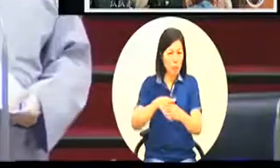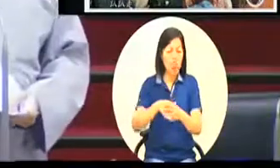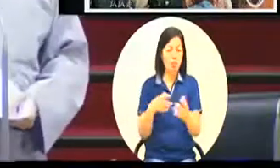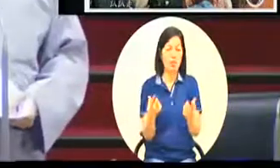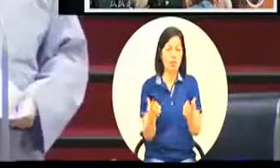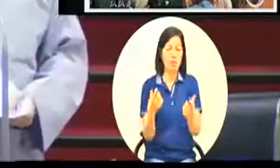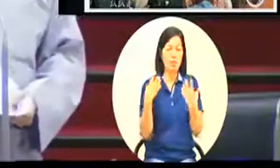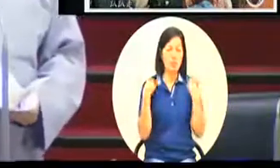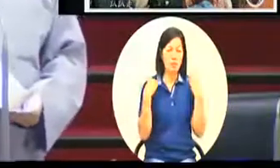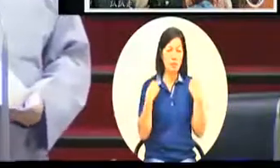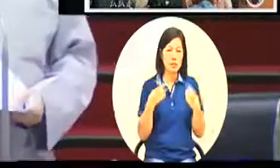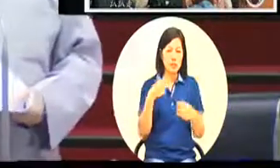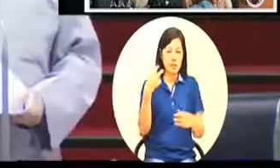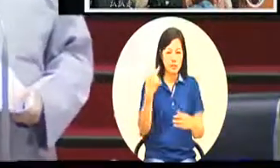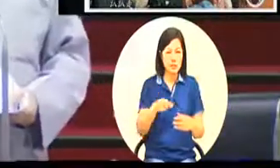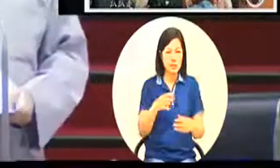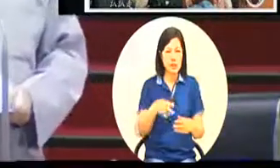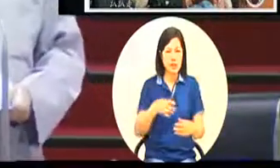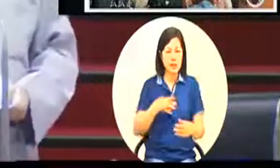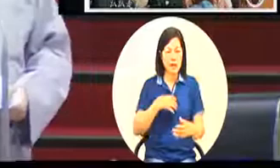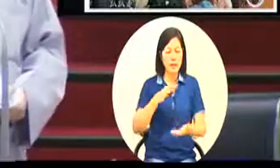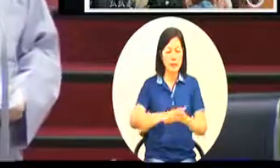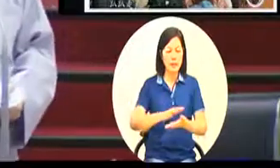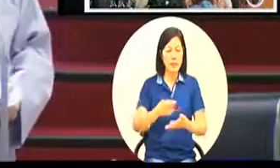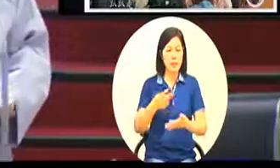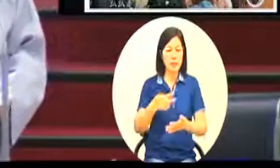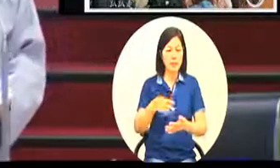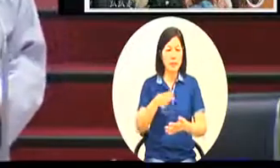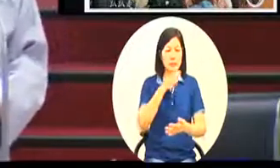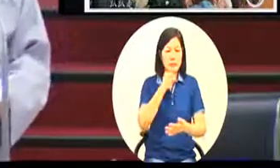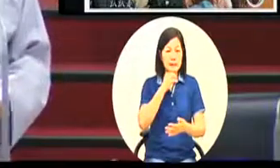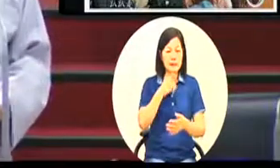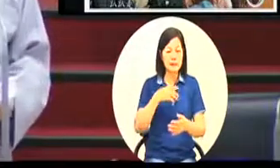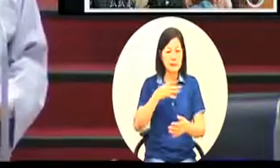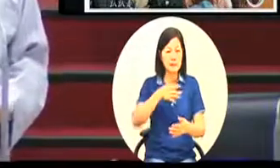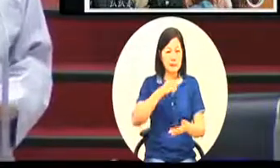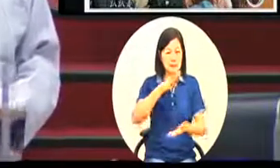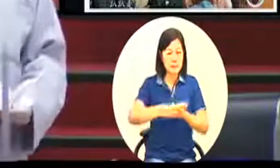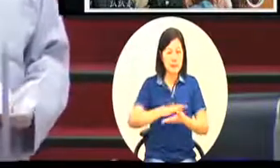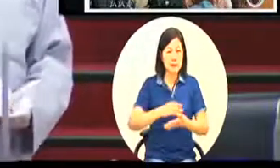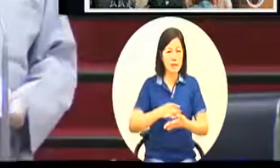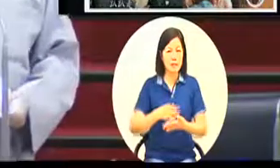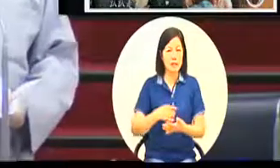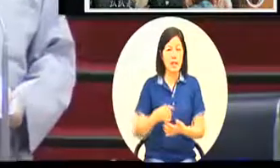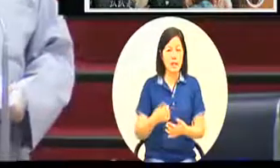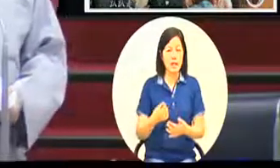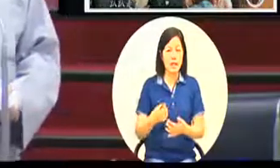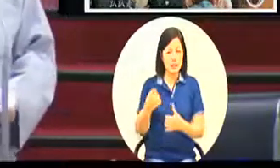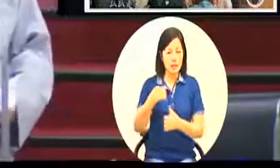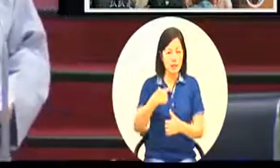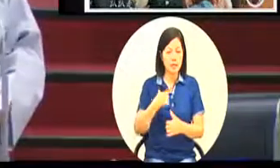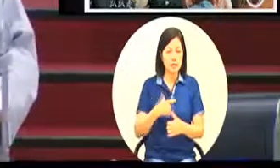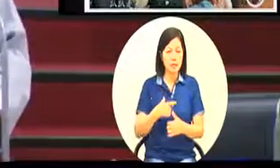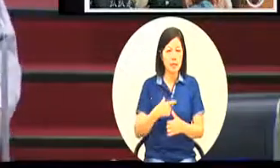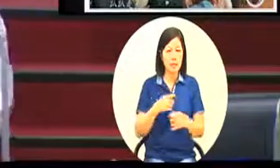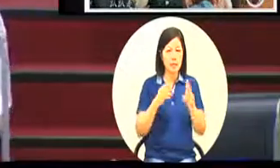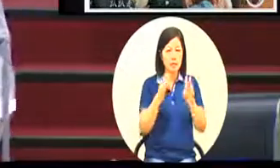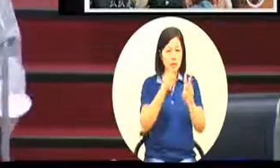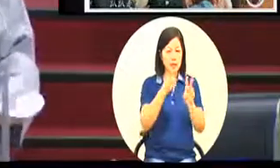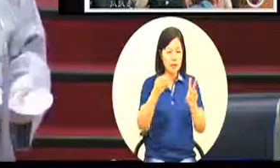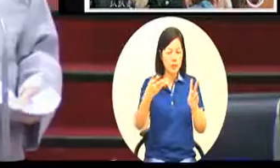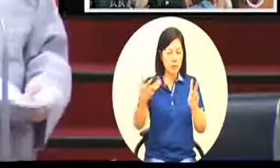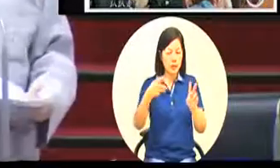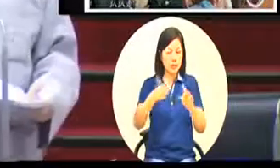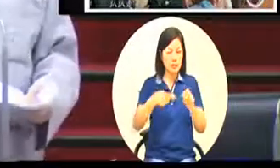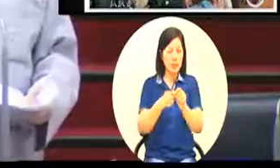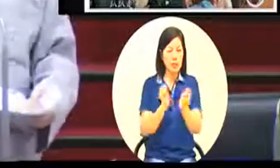入去关，伊是减我正十岁呢。伊伫2008年入去关，等于是伫咧高